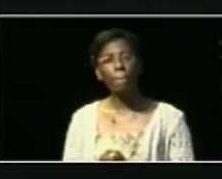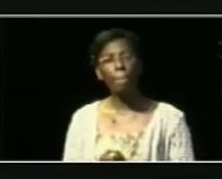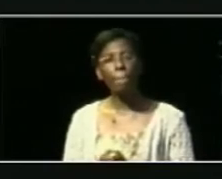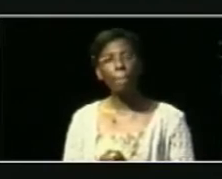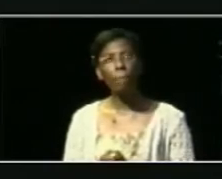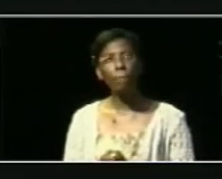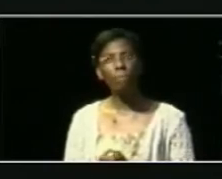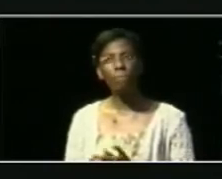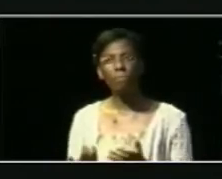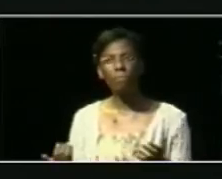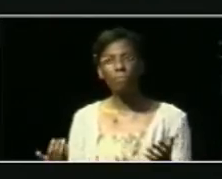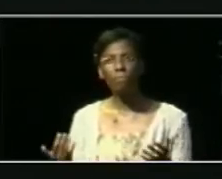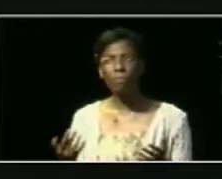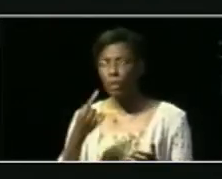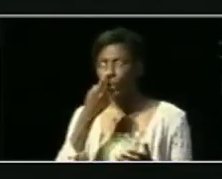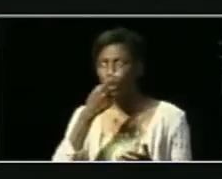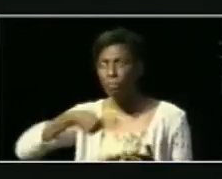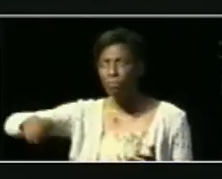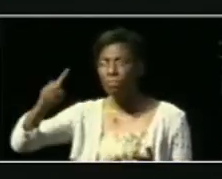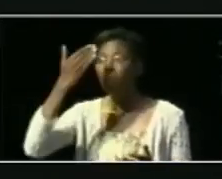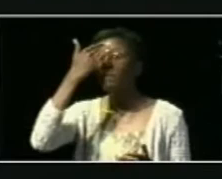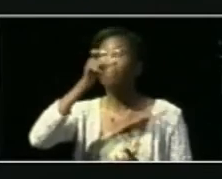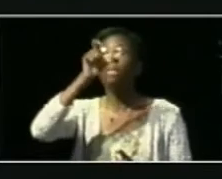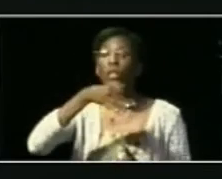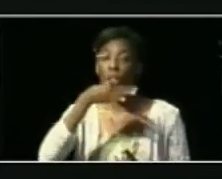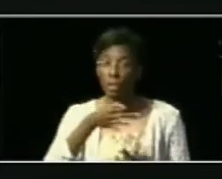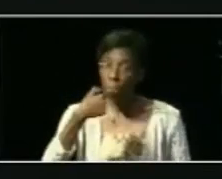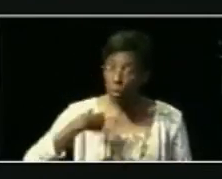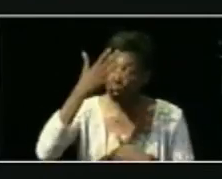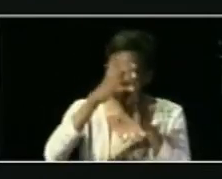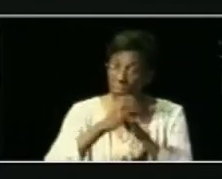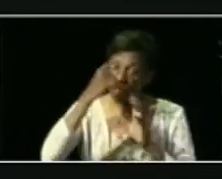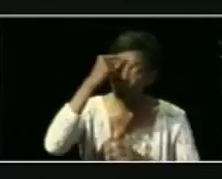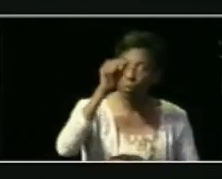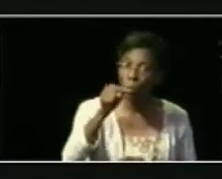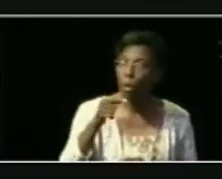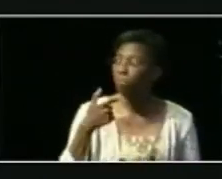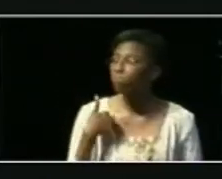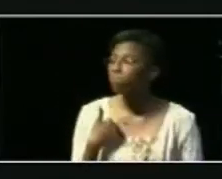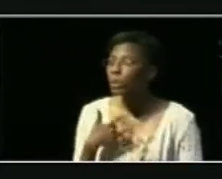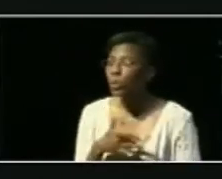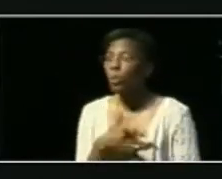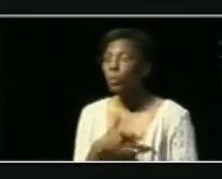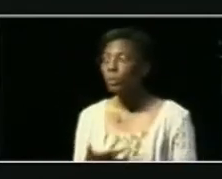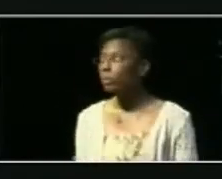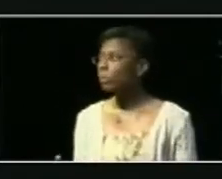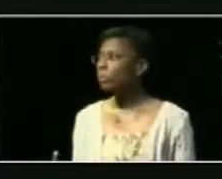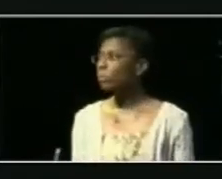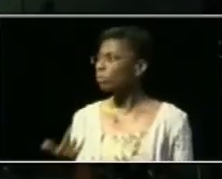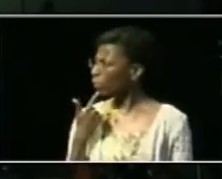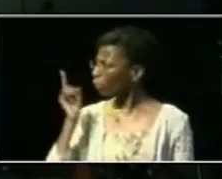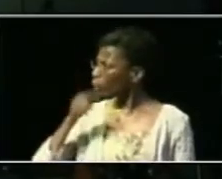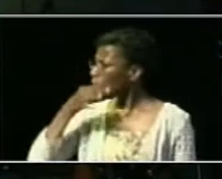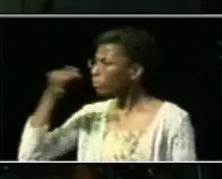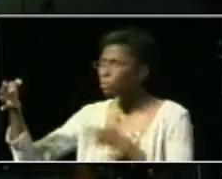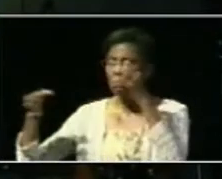for you." Je sais que vous êtes sensible quand quelqu'un vous dit, "Je prie pour toi." We need to tell each other that. Nous devons nous le dire